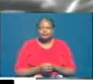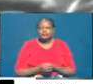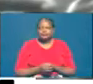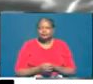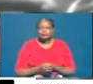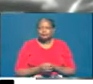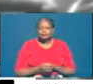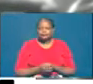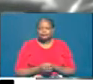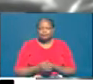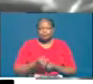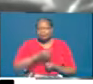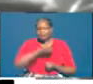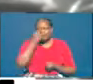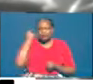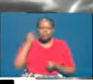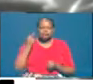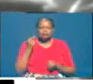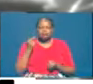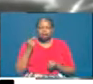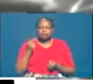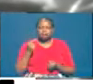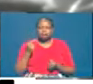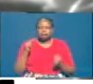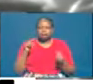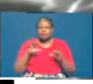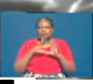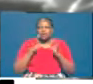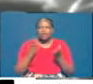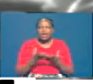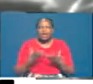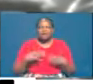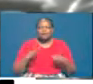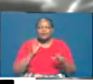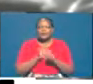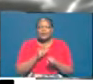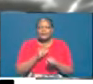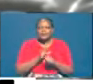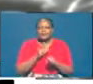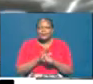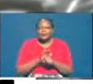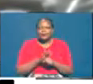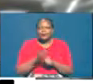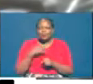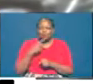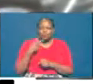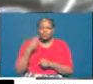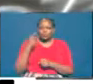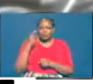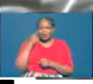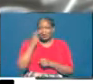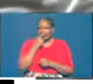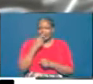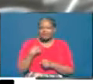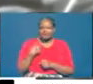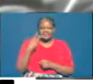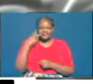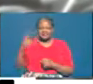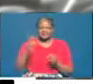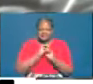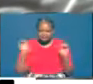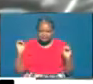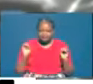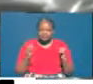sababu katika ulimwengu huu kuna wengi ambao wana macho lakini kuona hawaoni, na